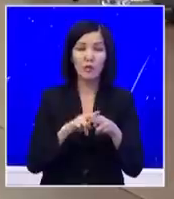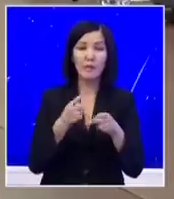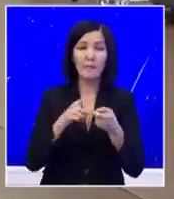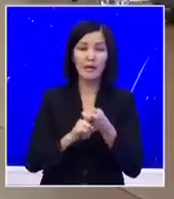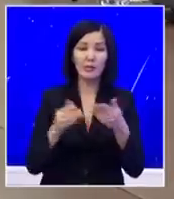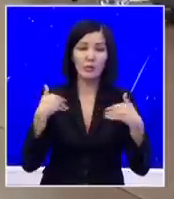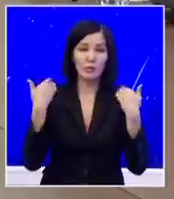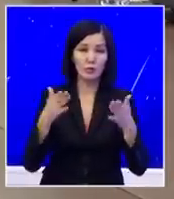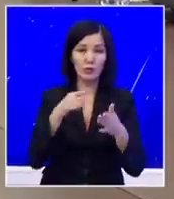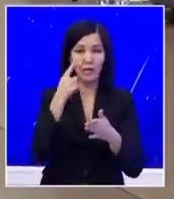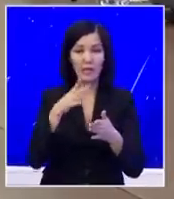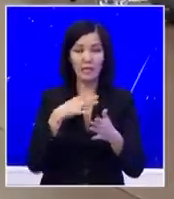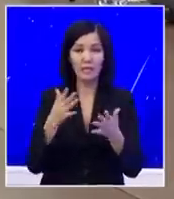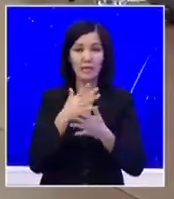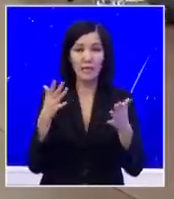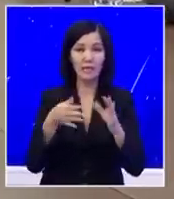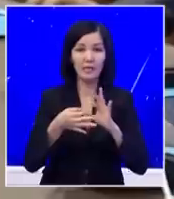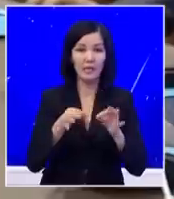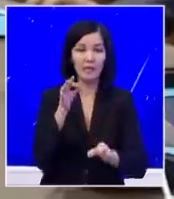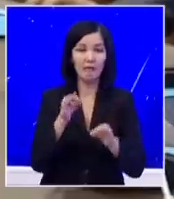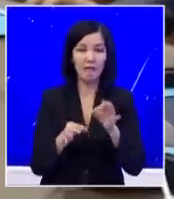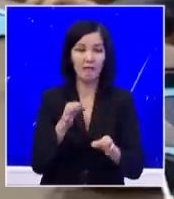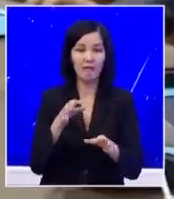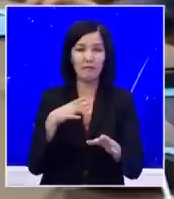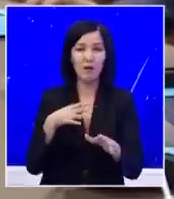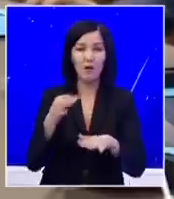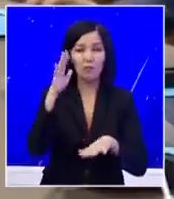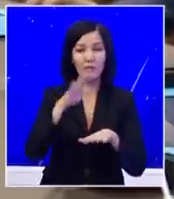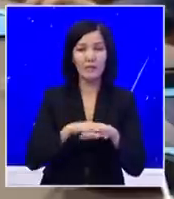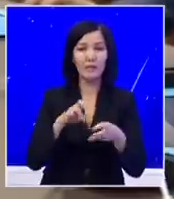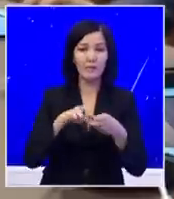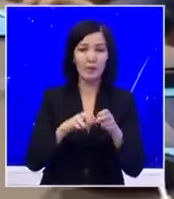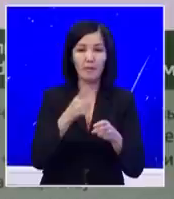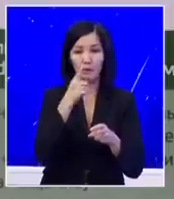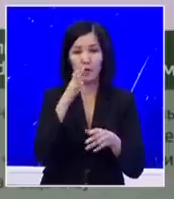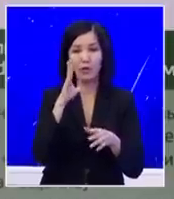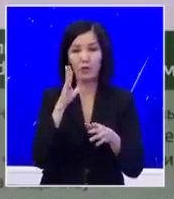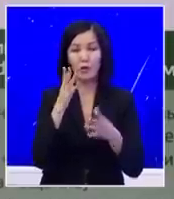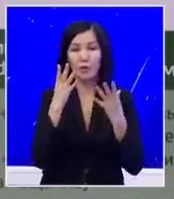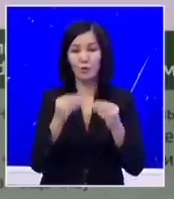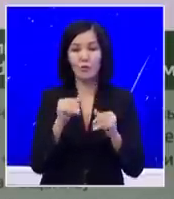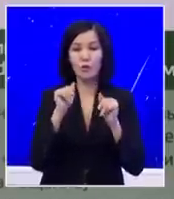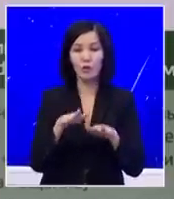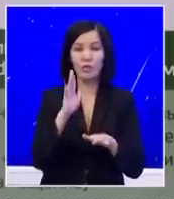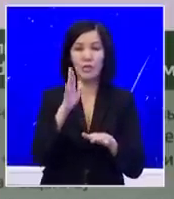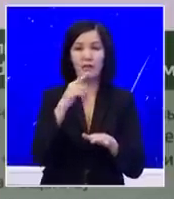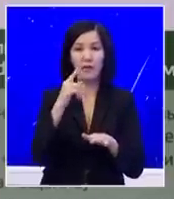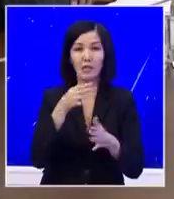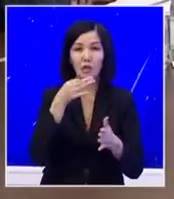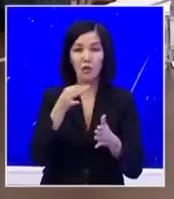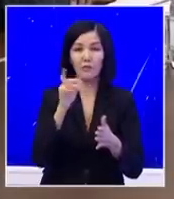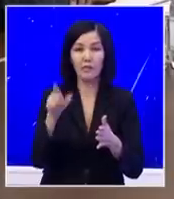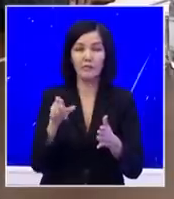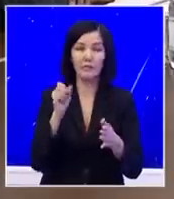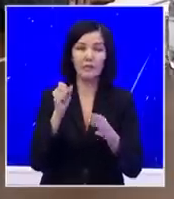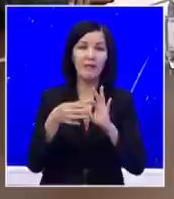бірқатар ұсыныстар айтылып, кеңінен талқыланды. Облыс басшысы бұл мәселелердің жақын күндері шешімі табылатындығын жеткізіп, жауапты